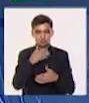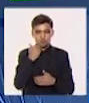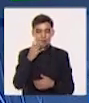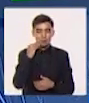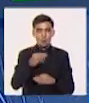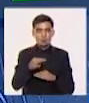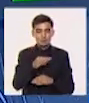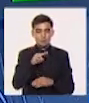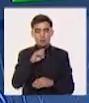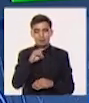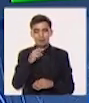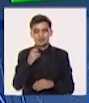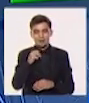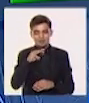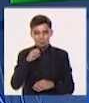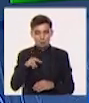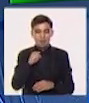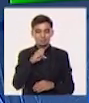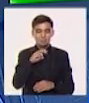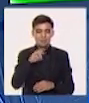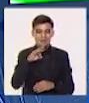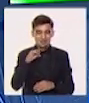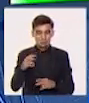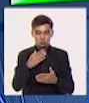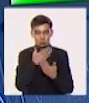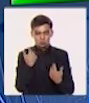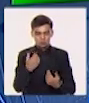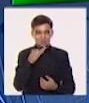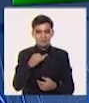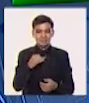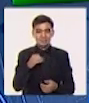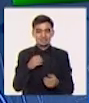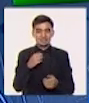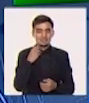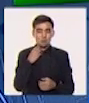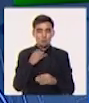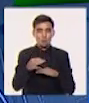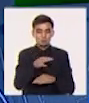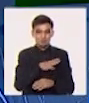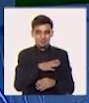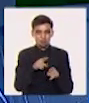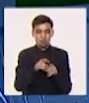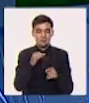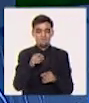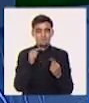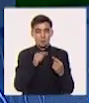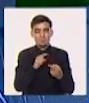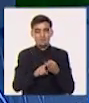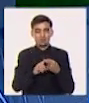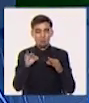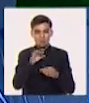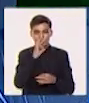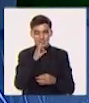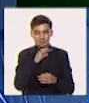дәріханаларында парацетамол, аспирин деген дәрілер атымен жоқ. Есесіне Қызылорда облысында вирусқа қарсы препараттар шекті бағадан